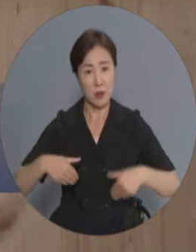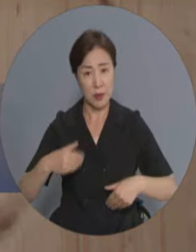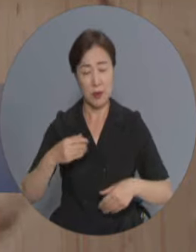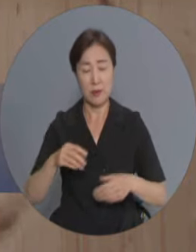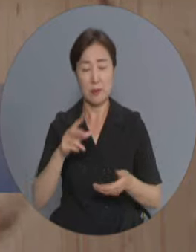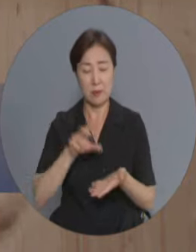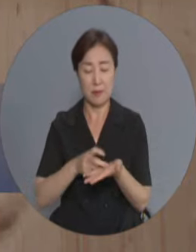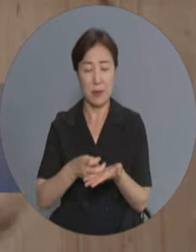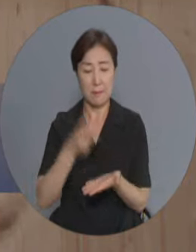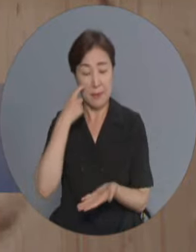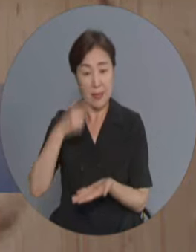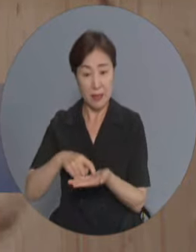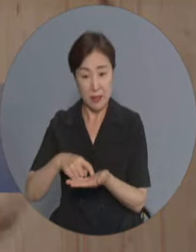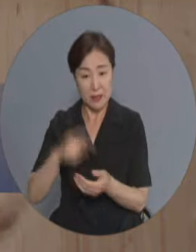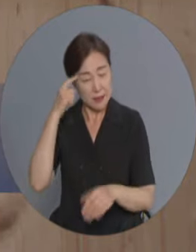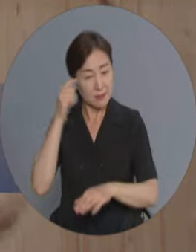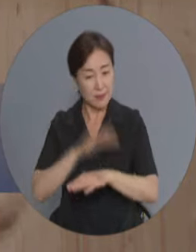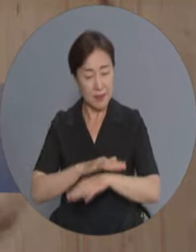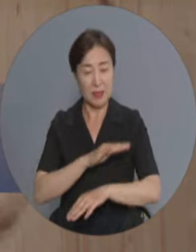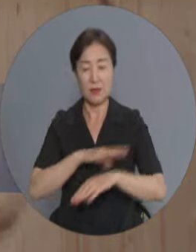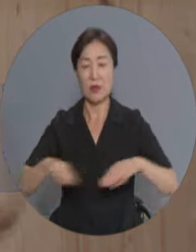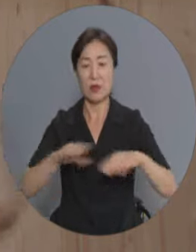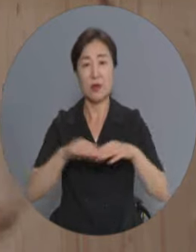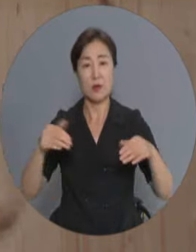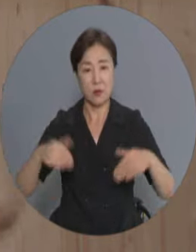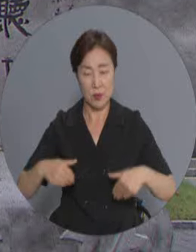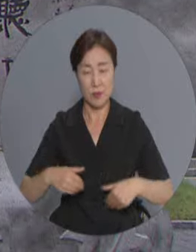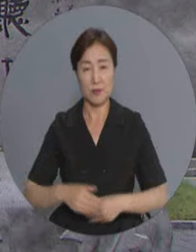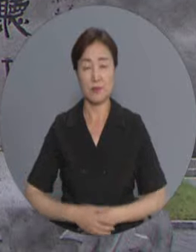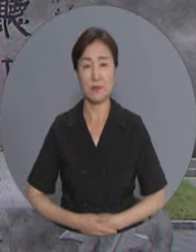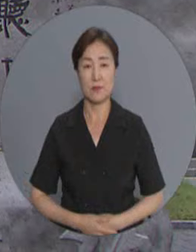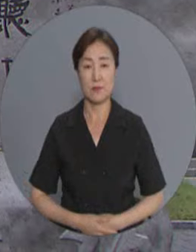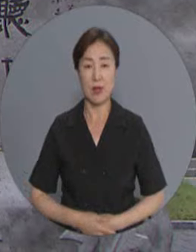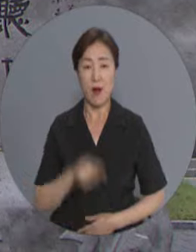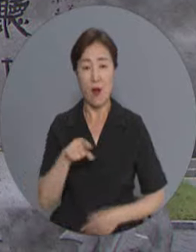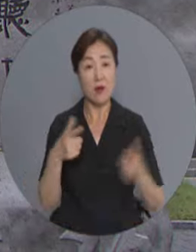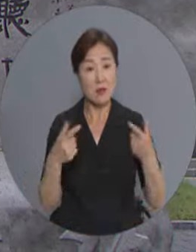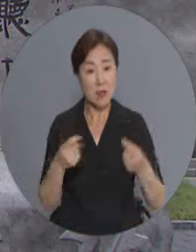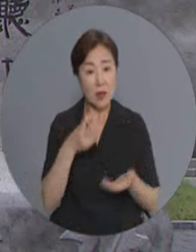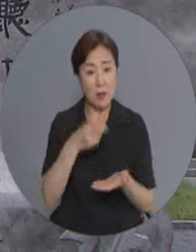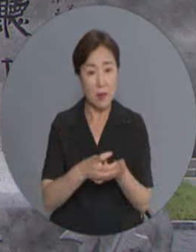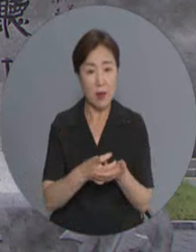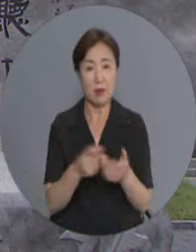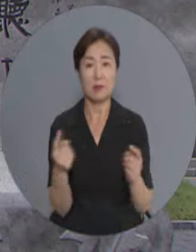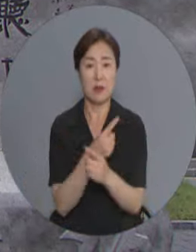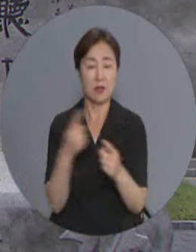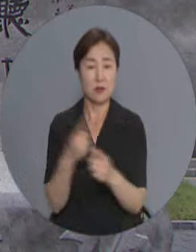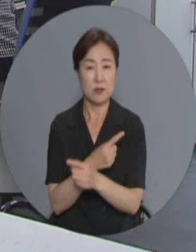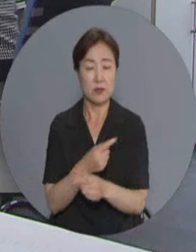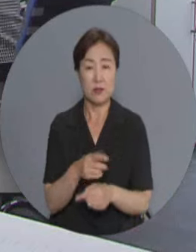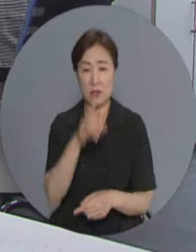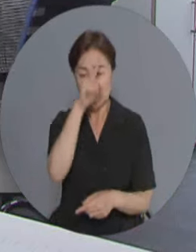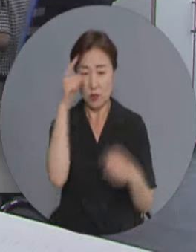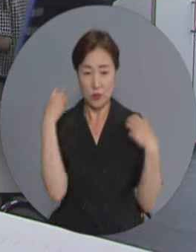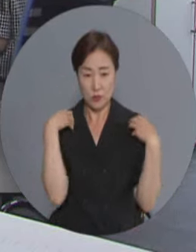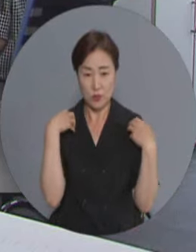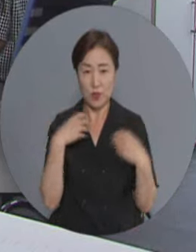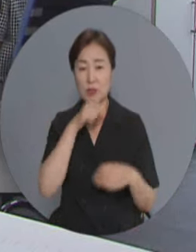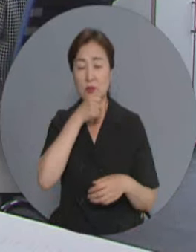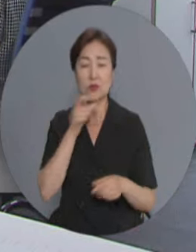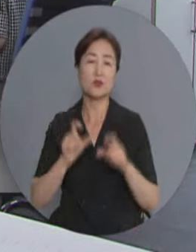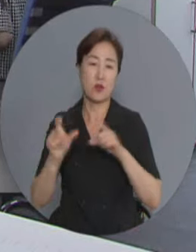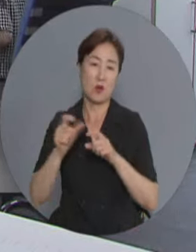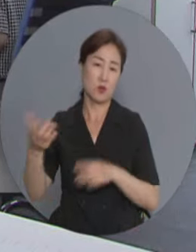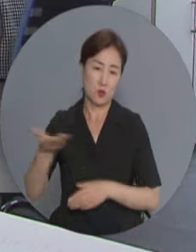발굴하고 슬기롭게 해결해 나가는 정책이 필요합니다. 이 같은 규제 개선 과제 발굴은 중앙부처의 인센티브와도